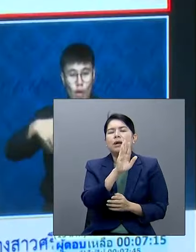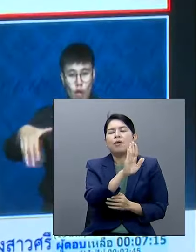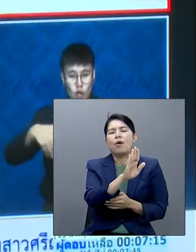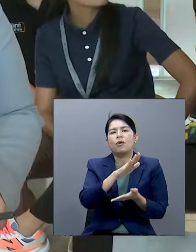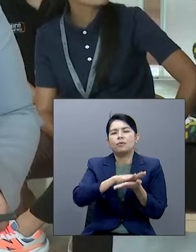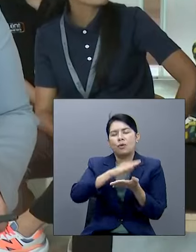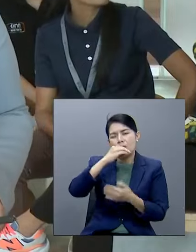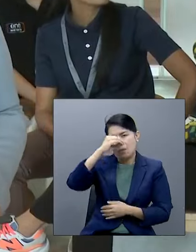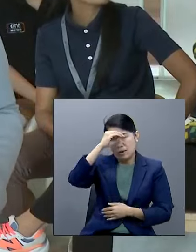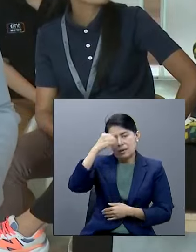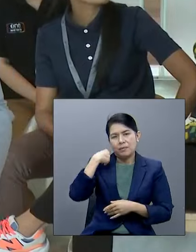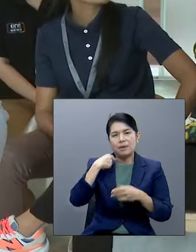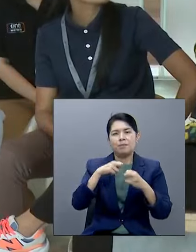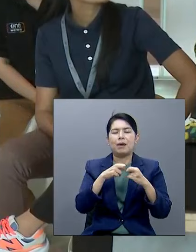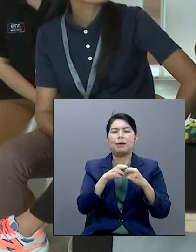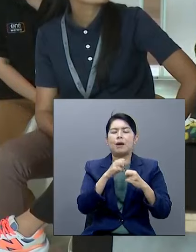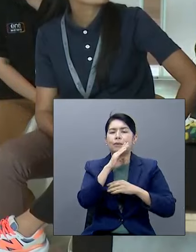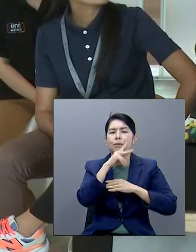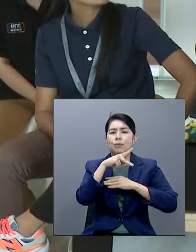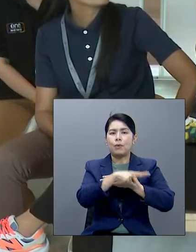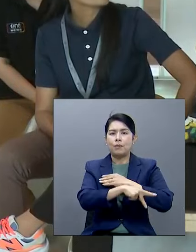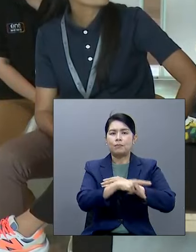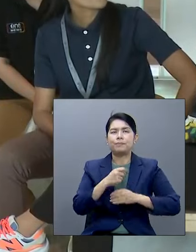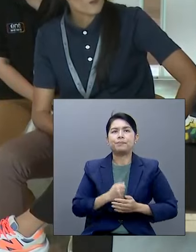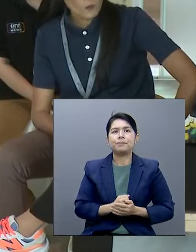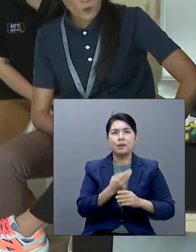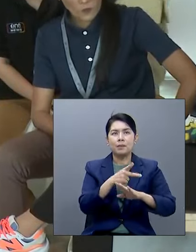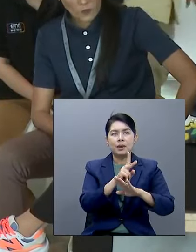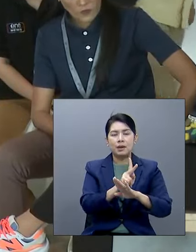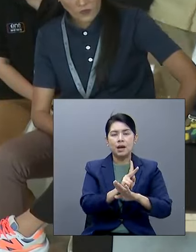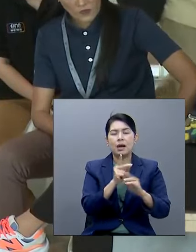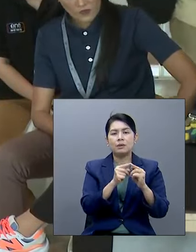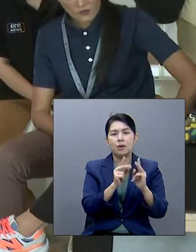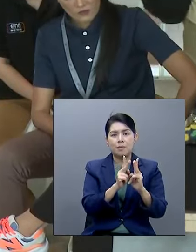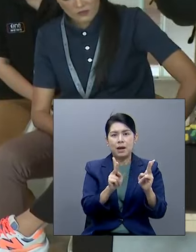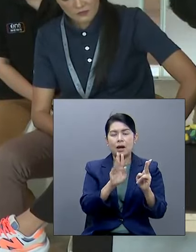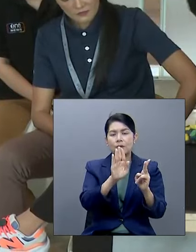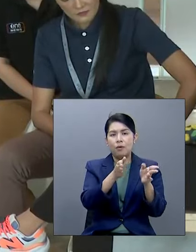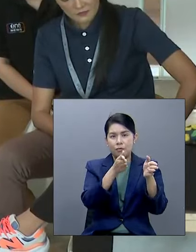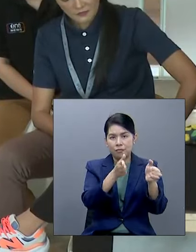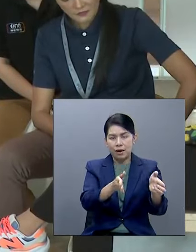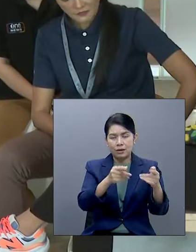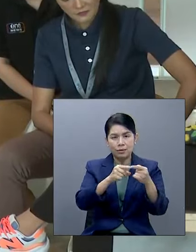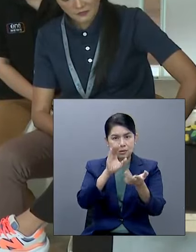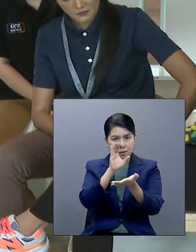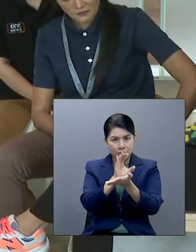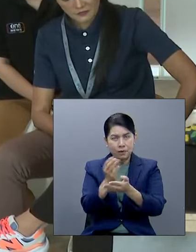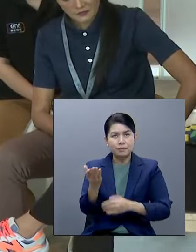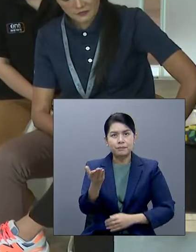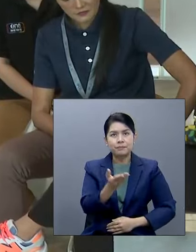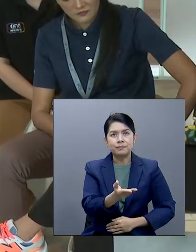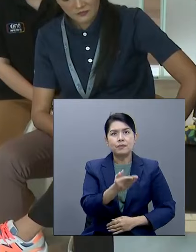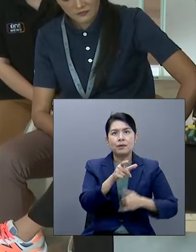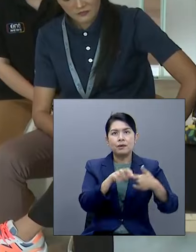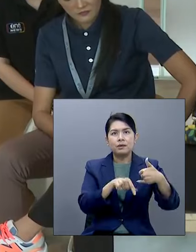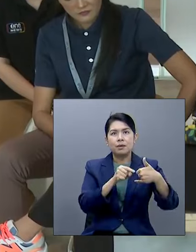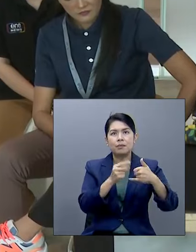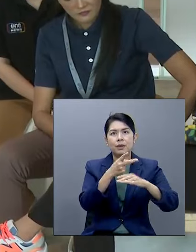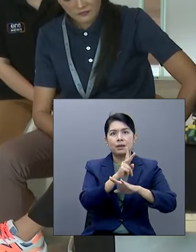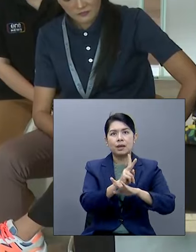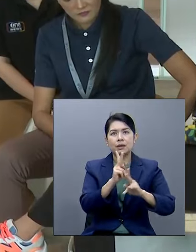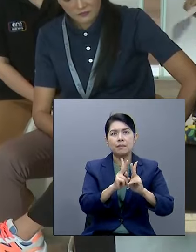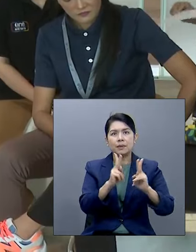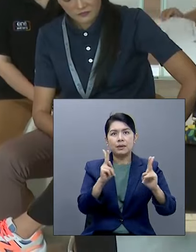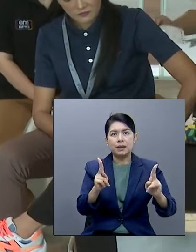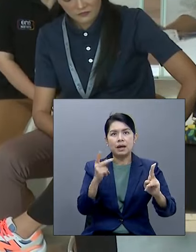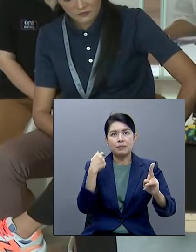ค่ะส่วนนายชัยชนะเดชเดโชประธานกรรมาธิการการตำรวจนะคะก็เตรียมที่จะเชิญนายณัฐชาบุญชัยอินสวัสดิ์ประธานกรรมาธิการการพัฒน